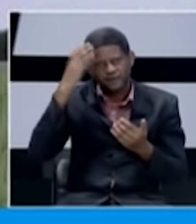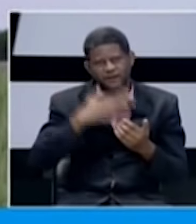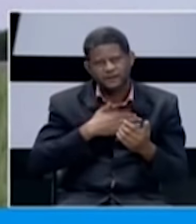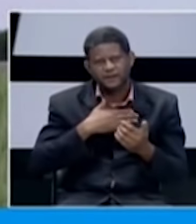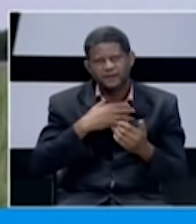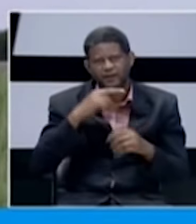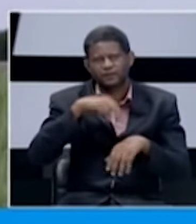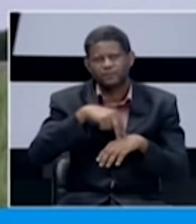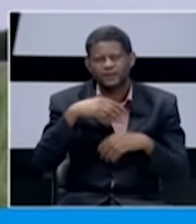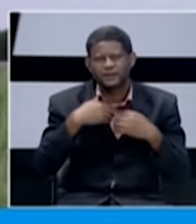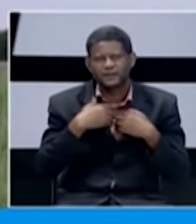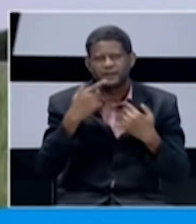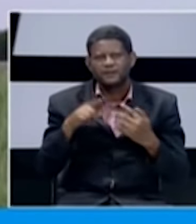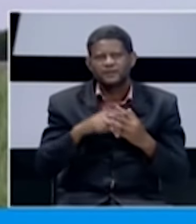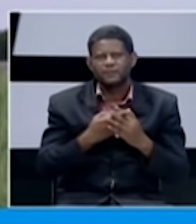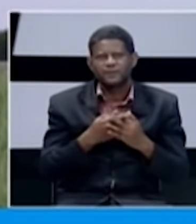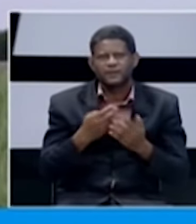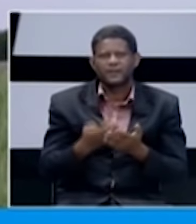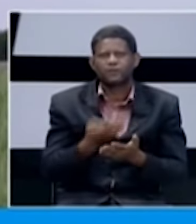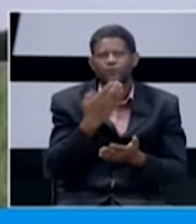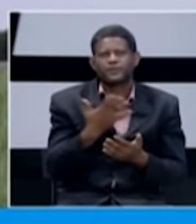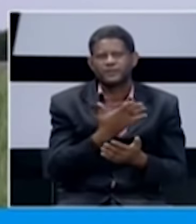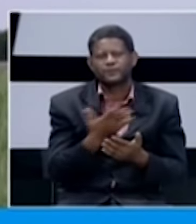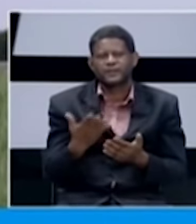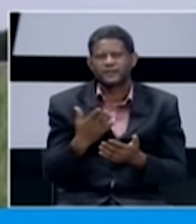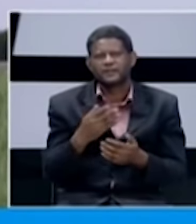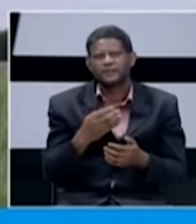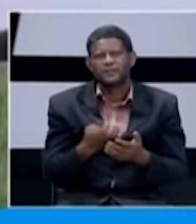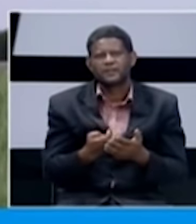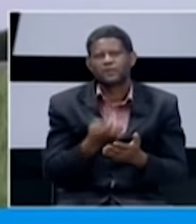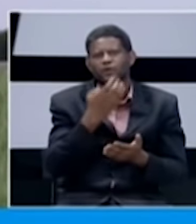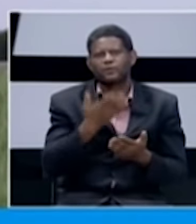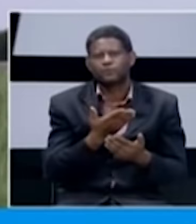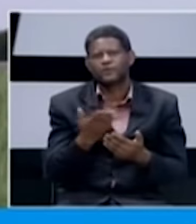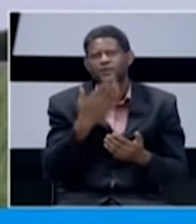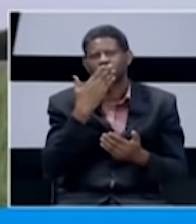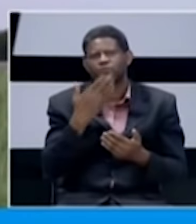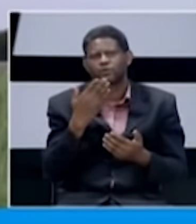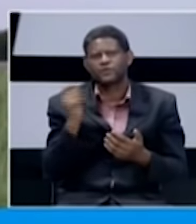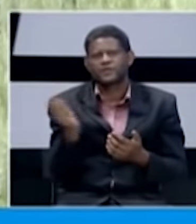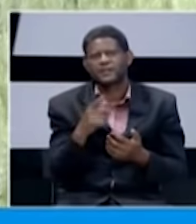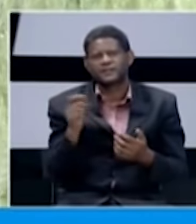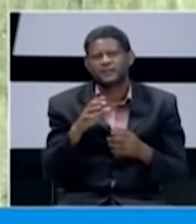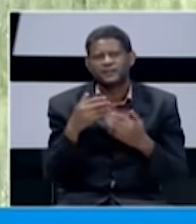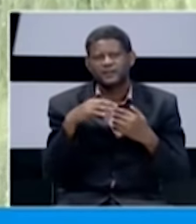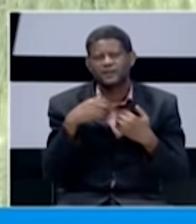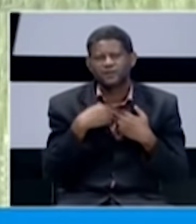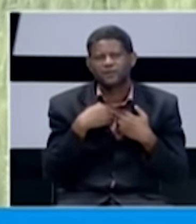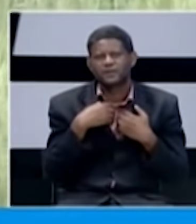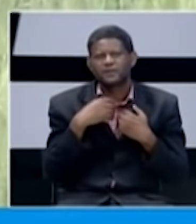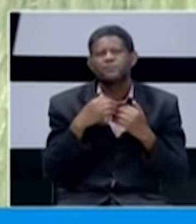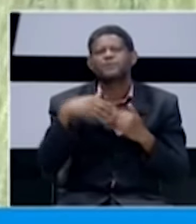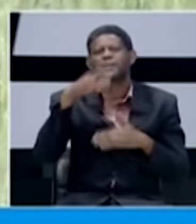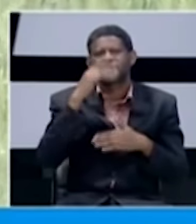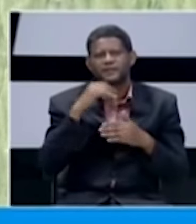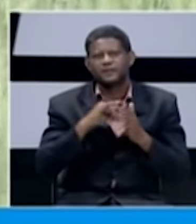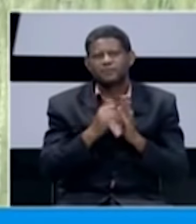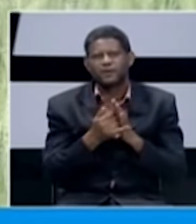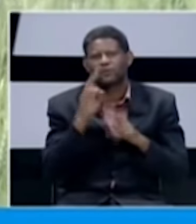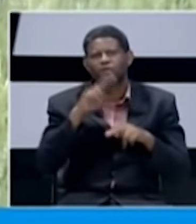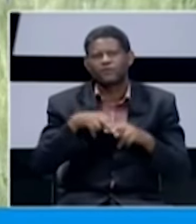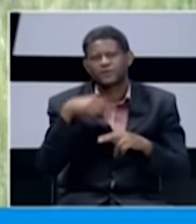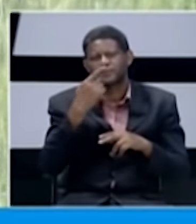كوزي جميرنا خاتنا يكون مقدام ماله. سلزي تنا يكون مقدام صبغ زرقة زرين لنا. زيد عنا خاتنا نقبر لنا للنجر كوف كنوا لنا ماله. ياو